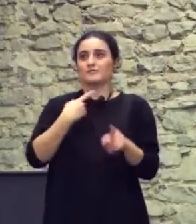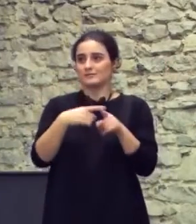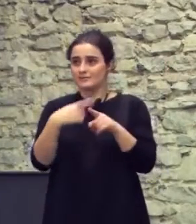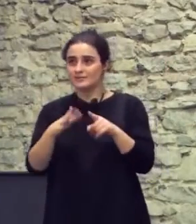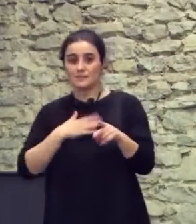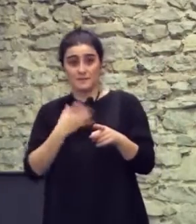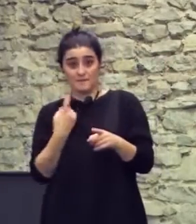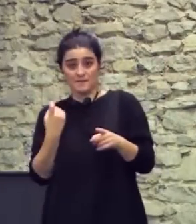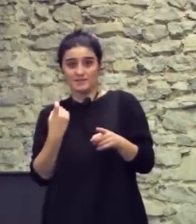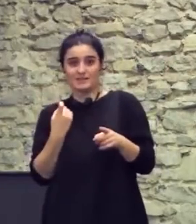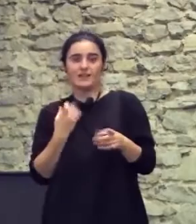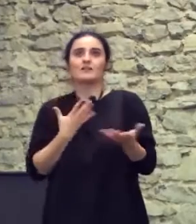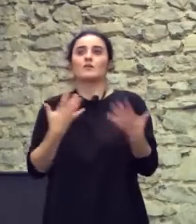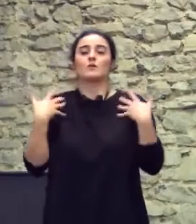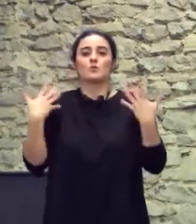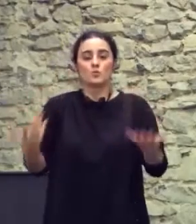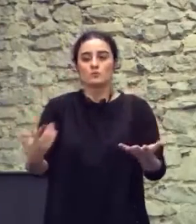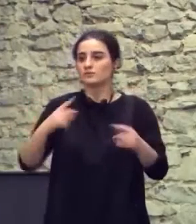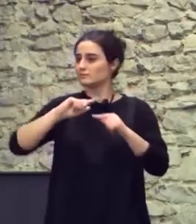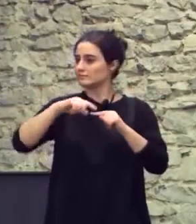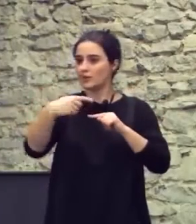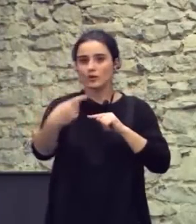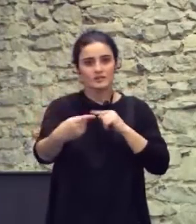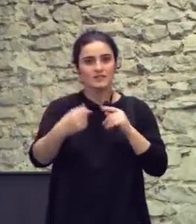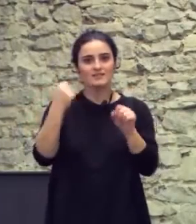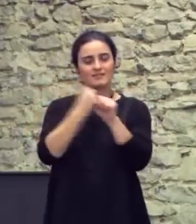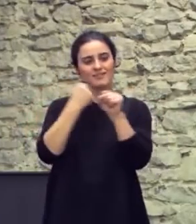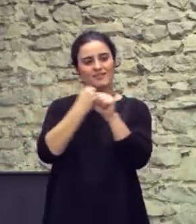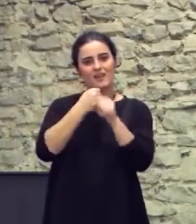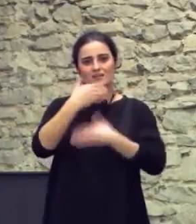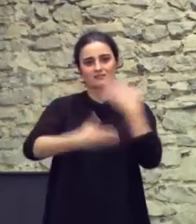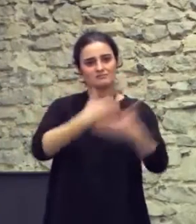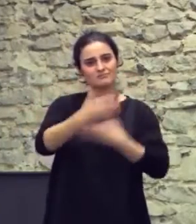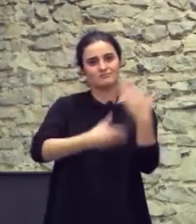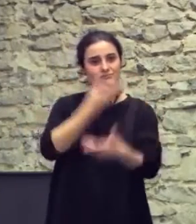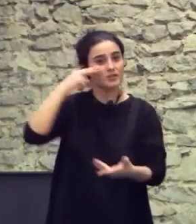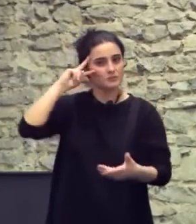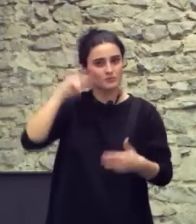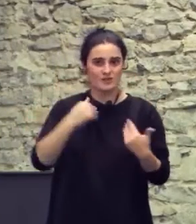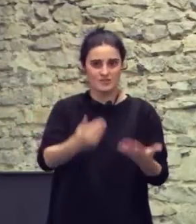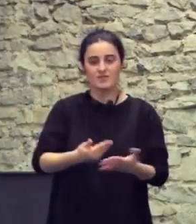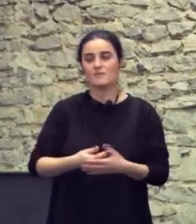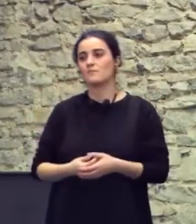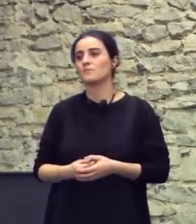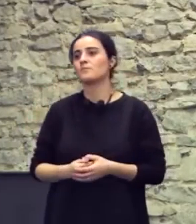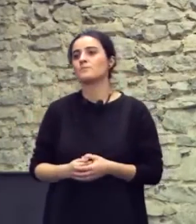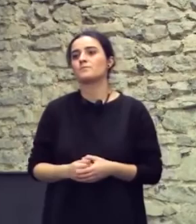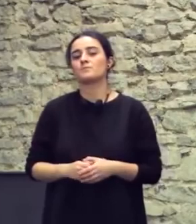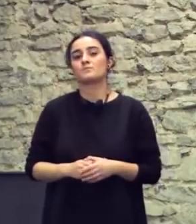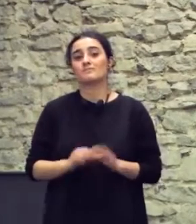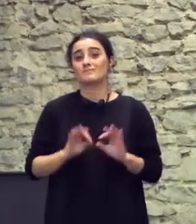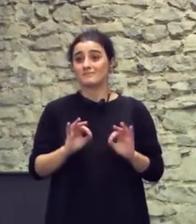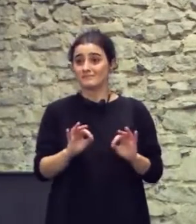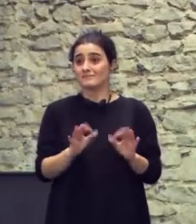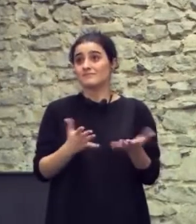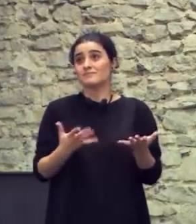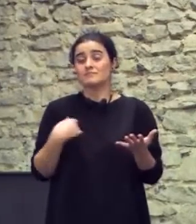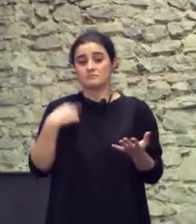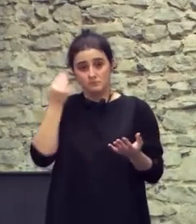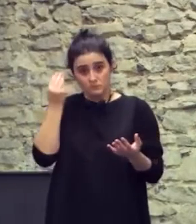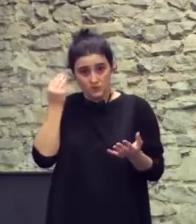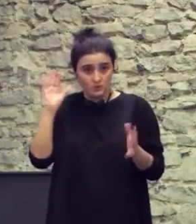zaidan zerbait, eta da eguneroko eta era jarraituan egiten den esperientzia hori, ez? Hortaz, segurazki